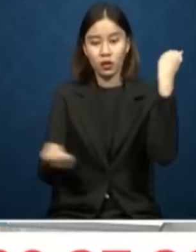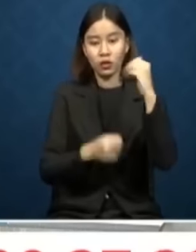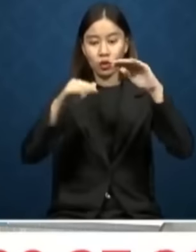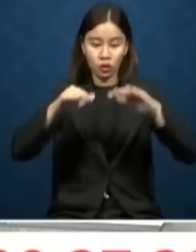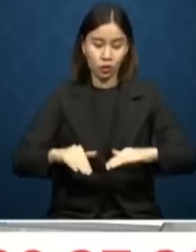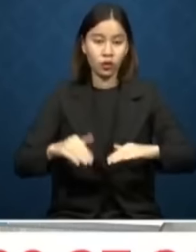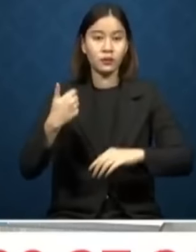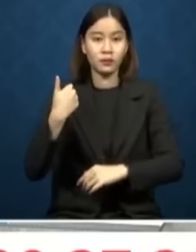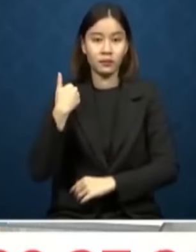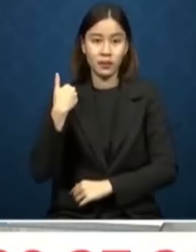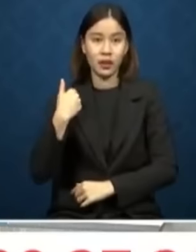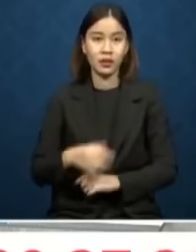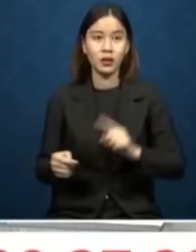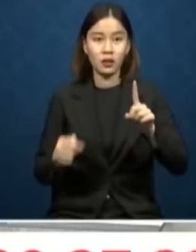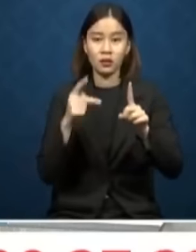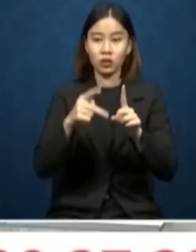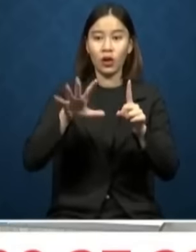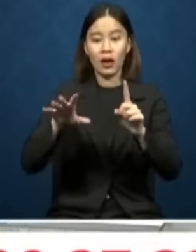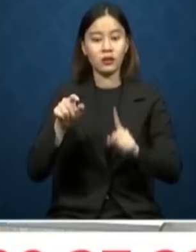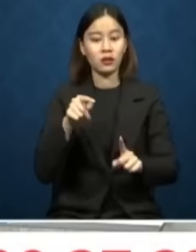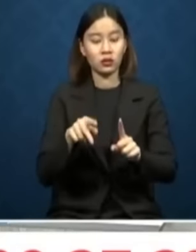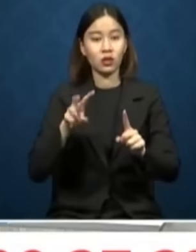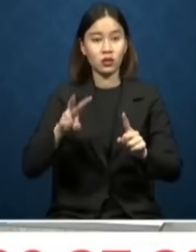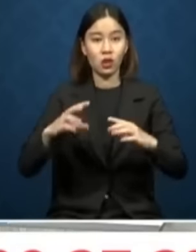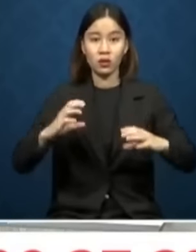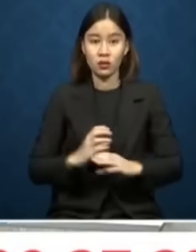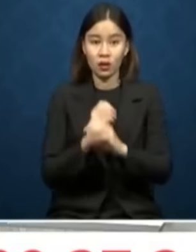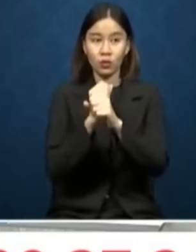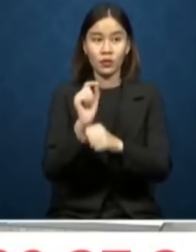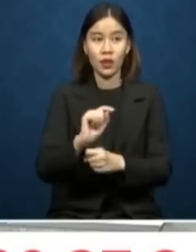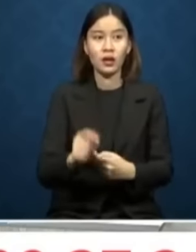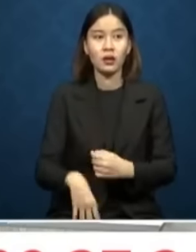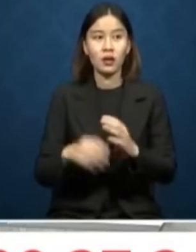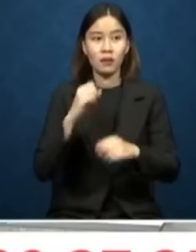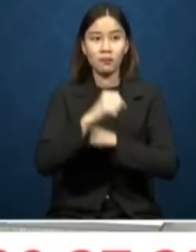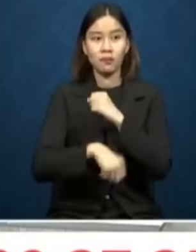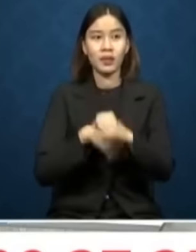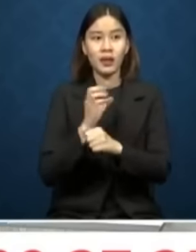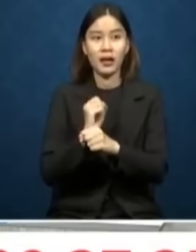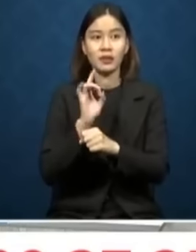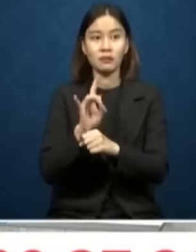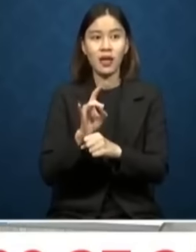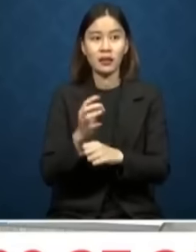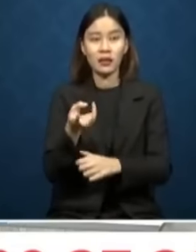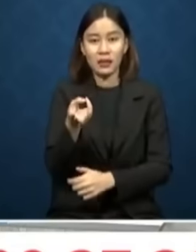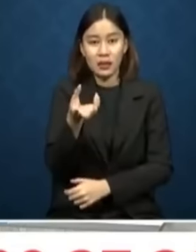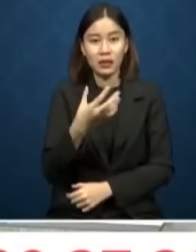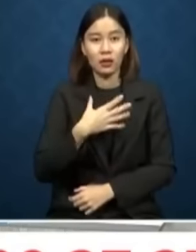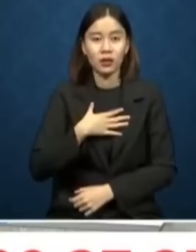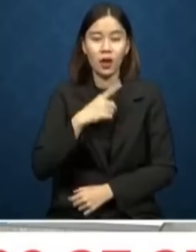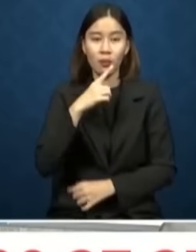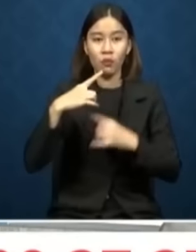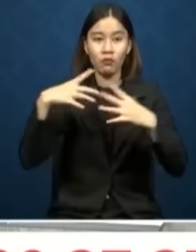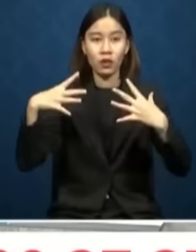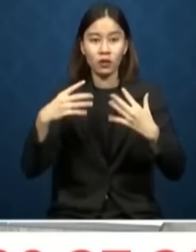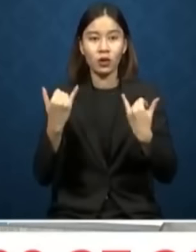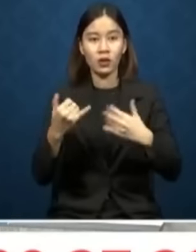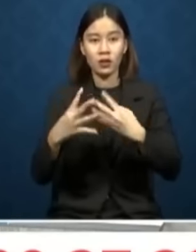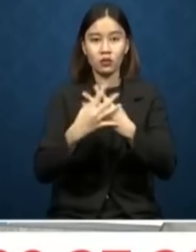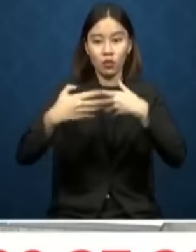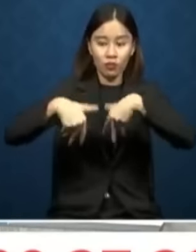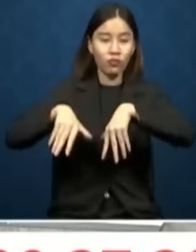5หรือ1ใน2ปรากฏว่า58ปีแผลบเดียวถ้าผมไม่ออกมาค้านป่านนี้ออกจากเรือนจำม